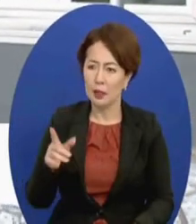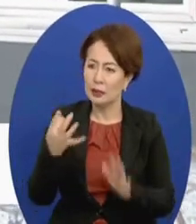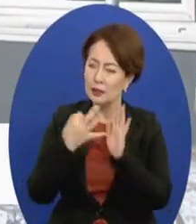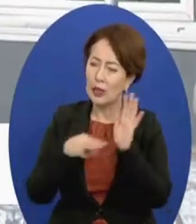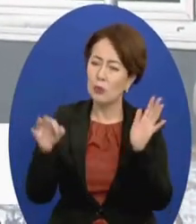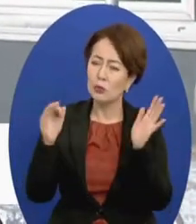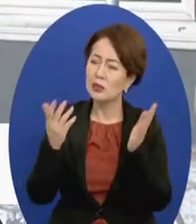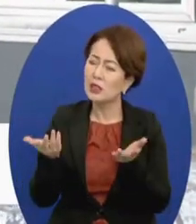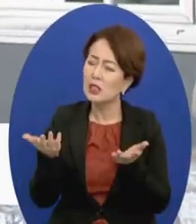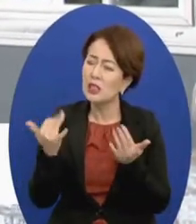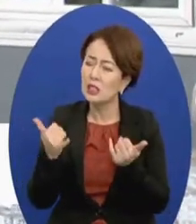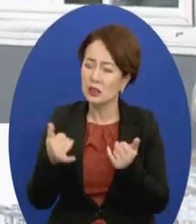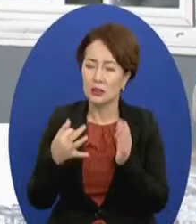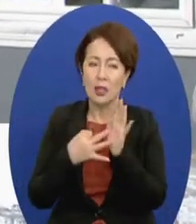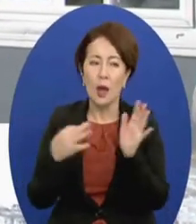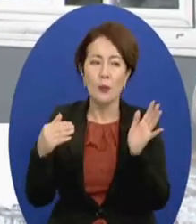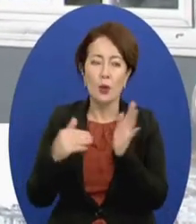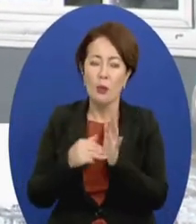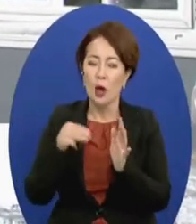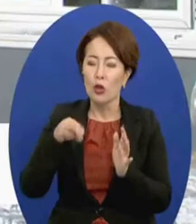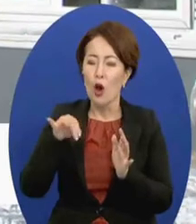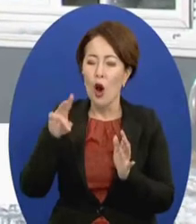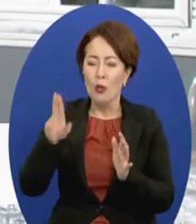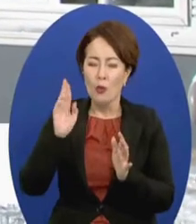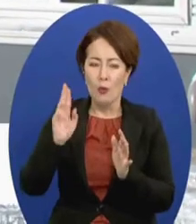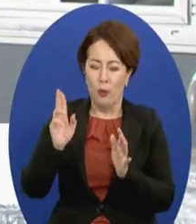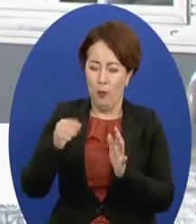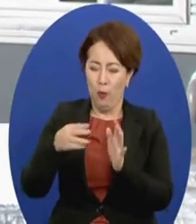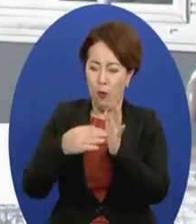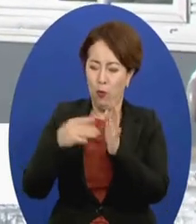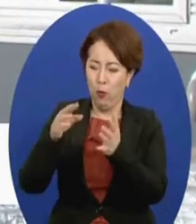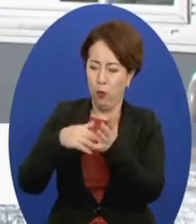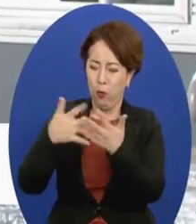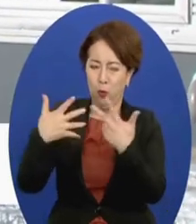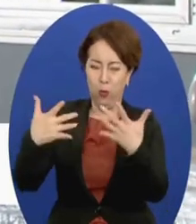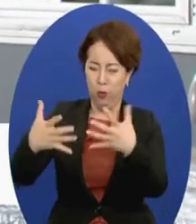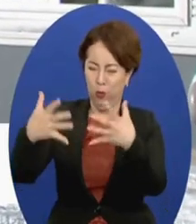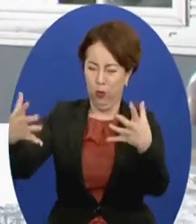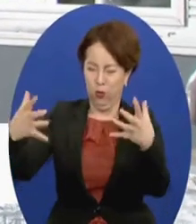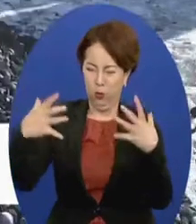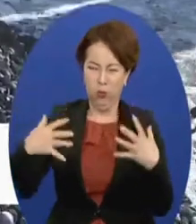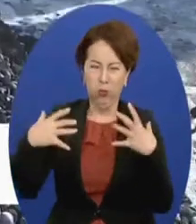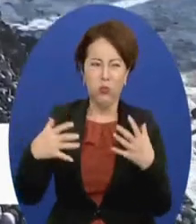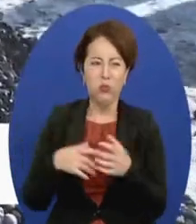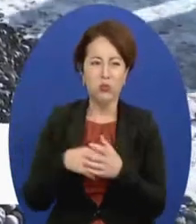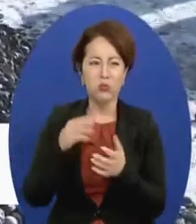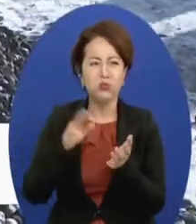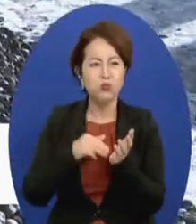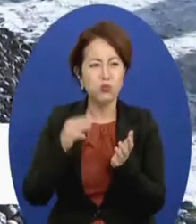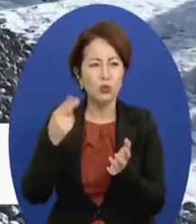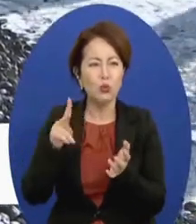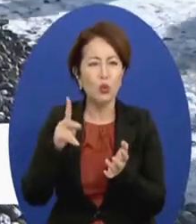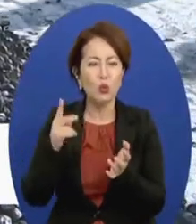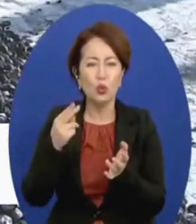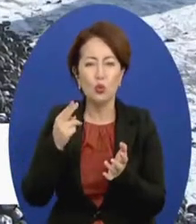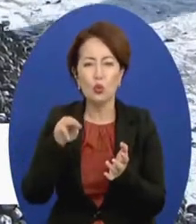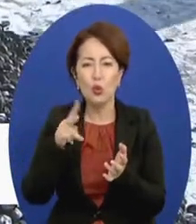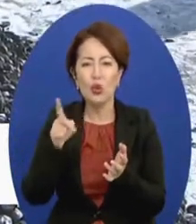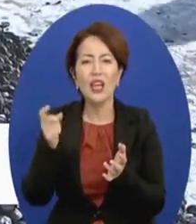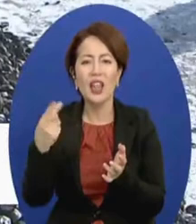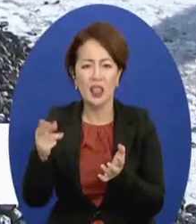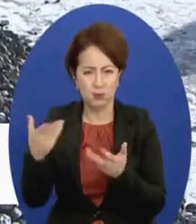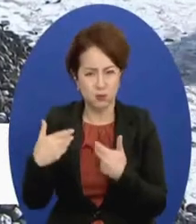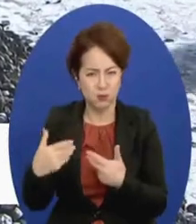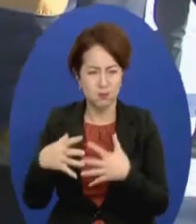тонн. 800 мянган тонн түүхий эдийг үн төлбөргөөр нийлүүлж байгаа. За нүүрсийг Багнуур зэрэг бусад